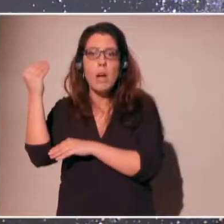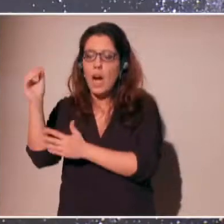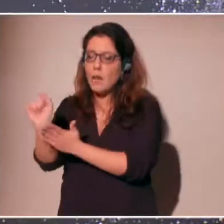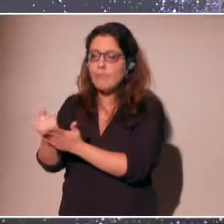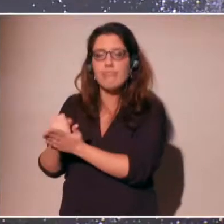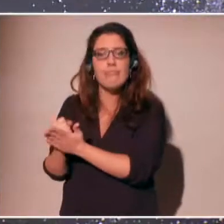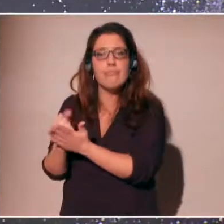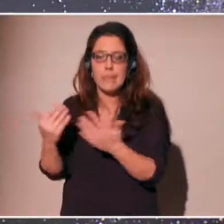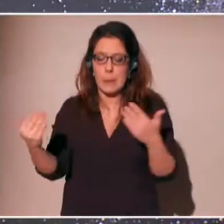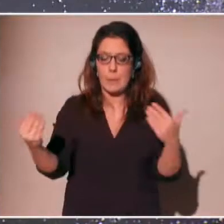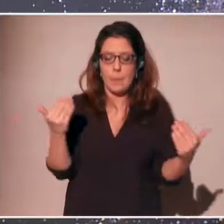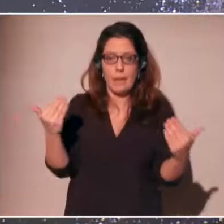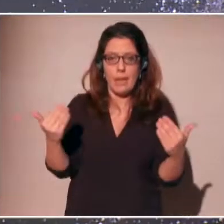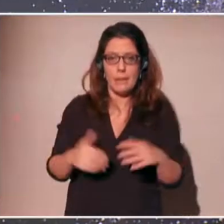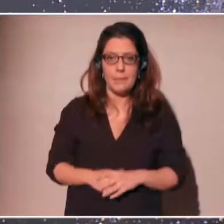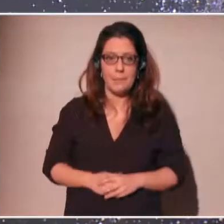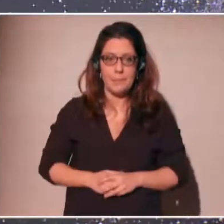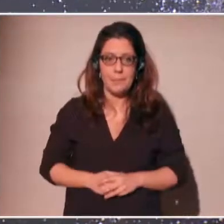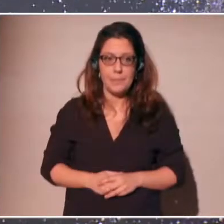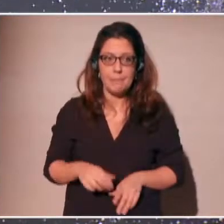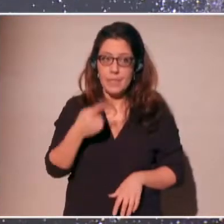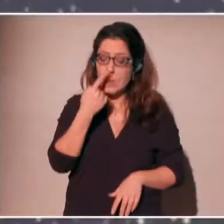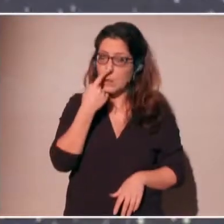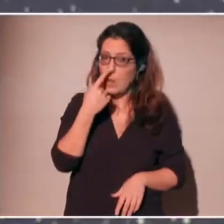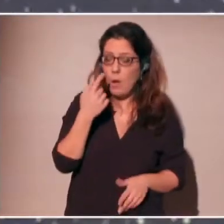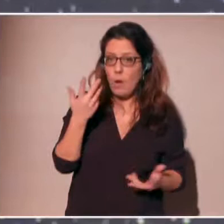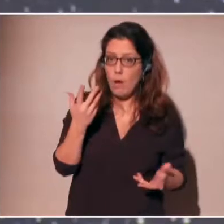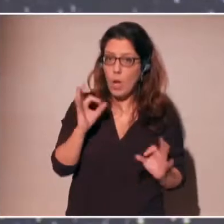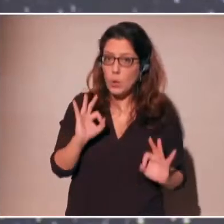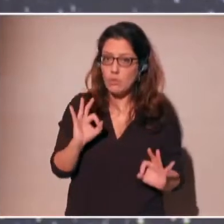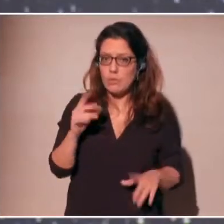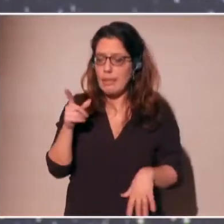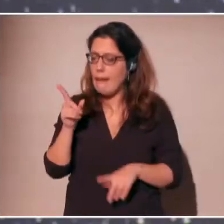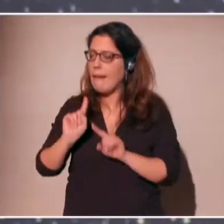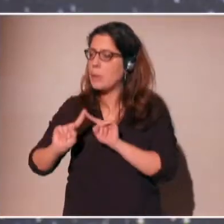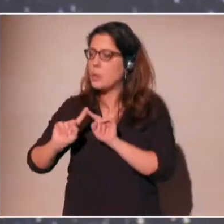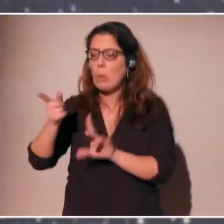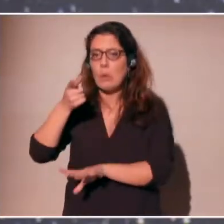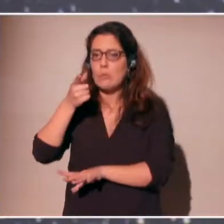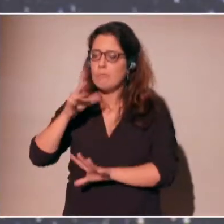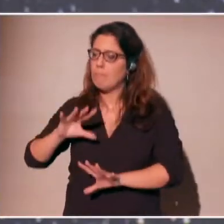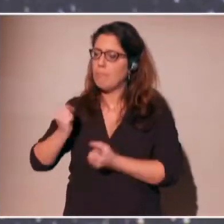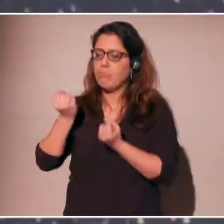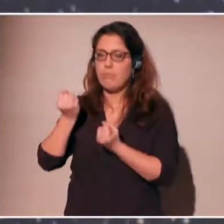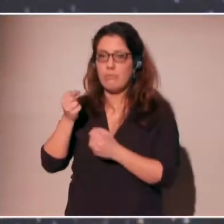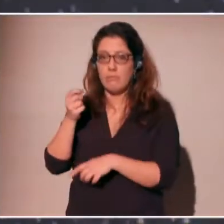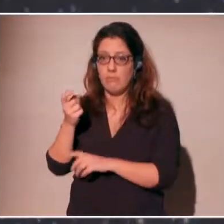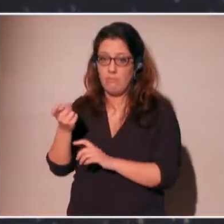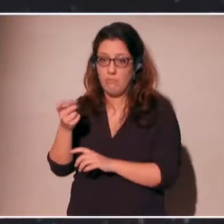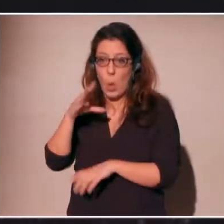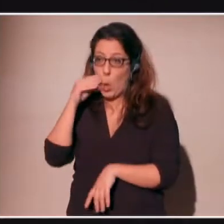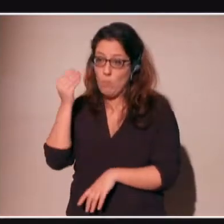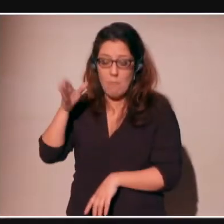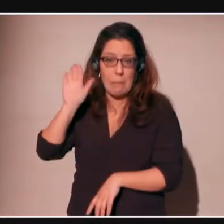je crois qu'il y a une expertise qui n'est acquise que par les humains et que par le biais de l'éducation.